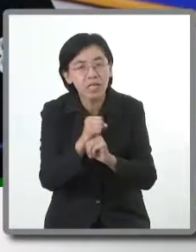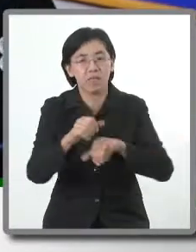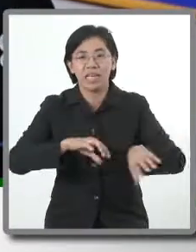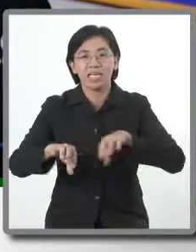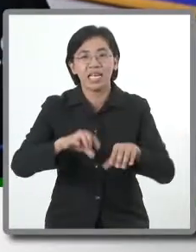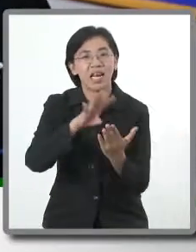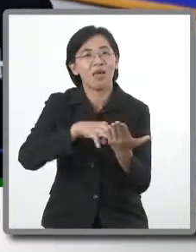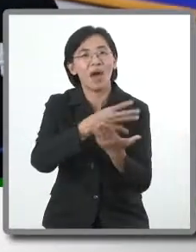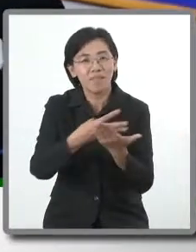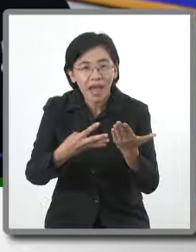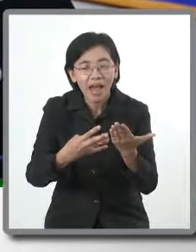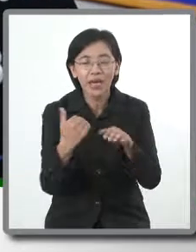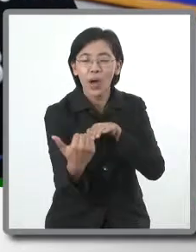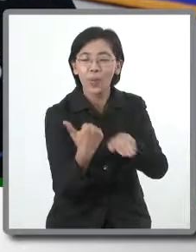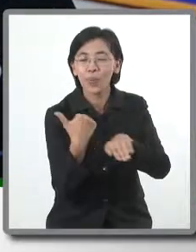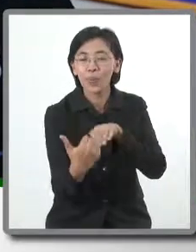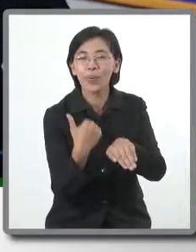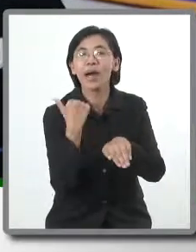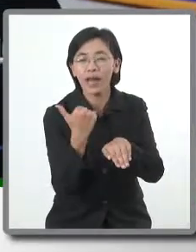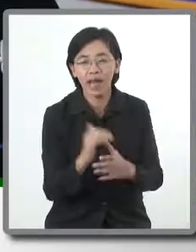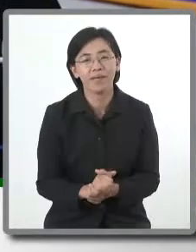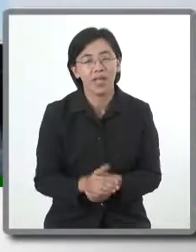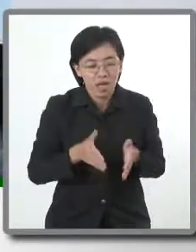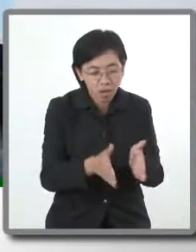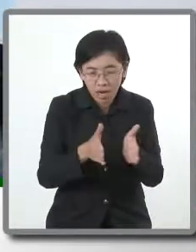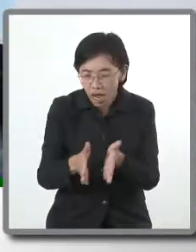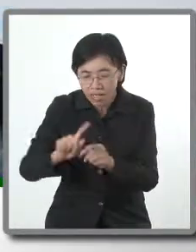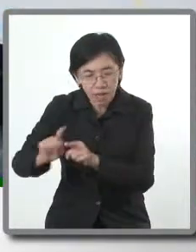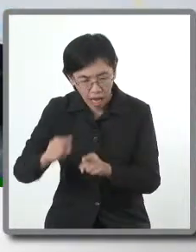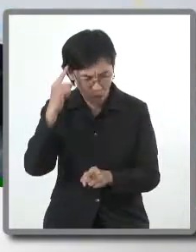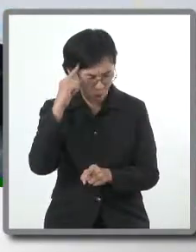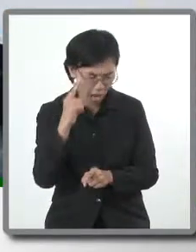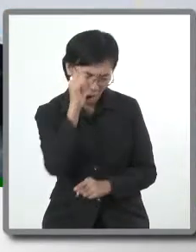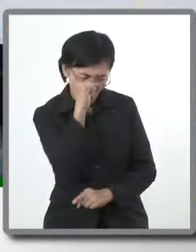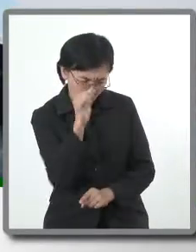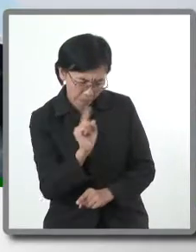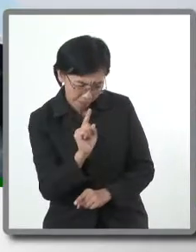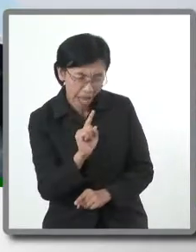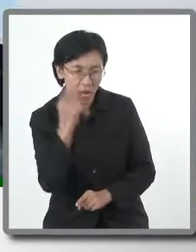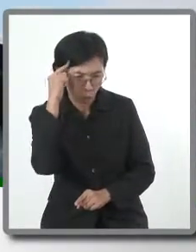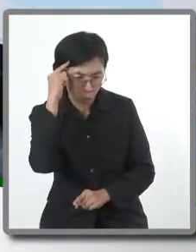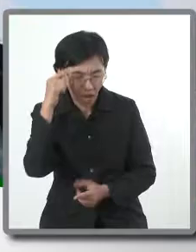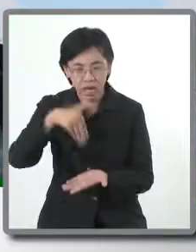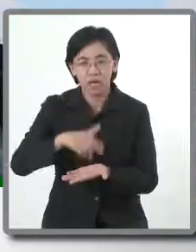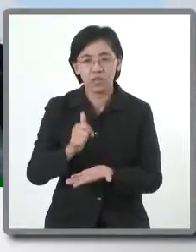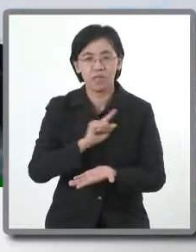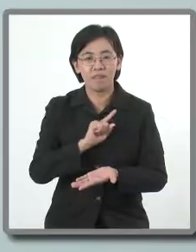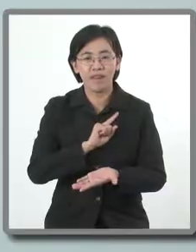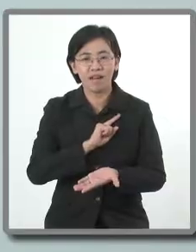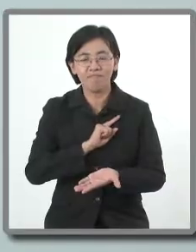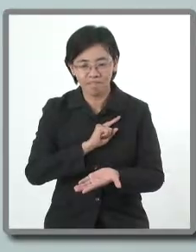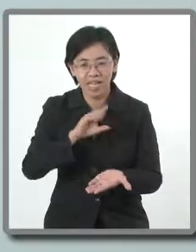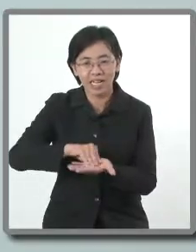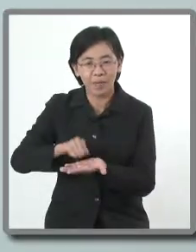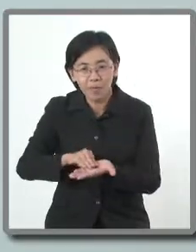างแผนในการเดินรถของแต่ละสายแต่ละสายได้นะครับ ก็จะส่งมาที่ศูนย์เลย ส่งมาที่ศูนย์เลย ศูนย์ GPS นะครับ ค่ะ อันนี้ก็